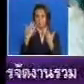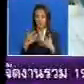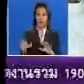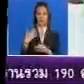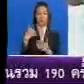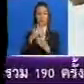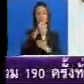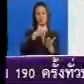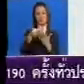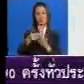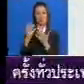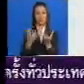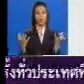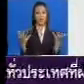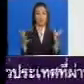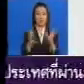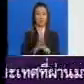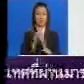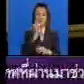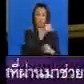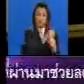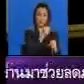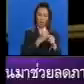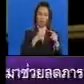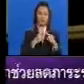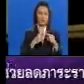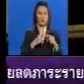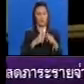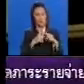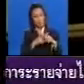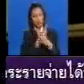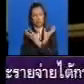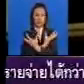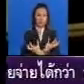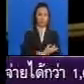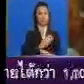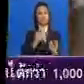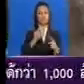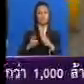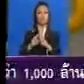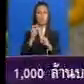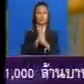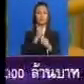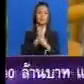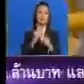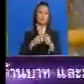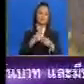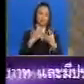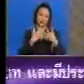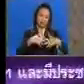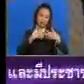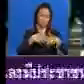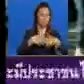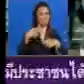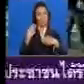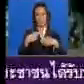ส่วนคนงานที่ล้มป่วยก็พากันหยุดงานทำให้กิจการต่างๆยากที่จะรักษากำลังการผลิตได้เท่าเดิมเกษณีสุ